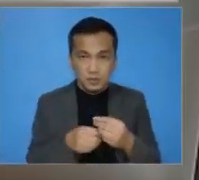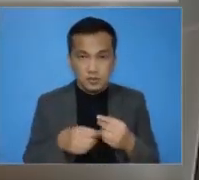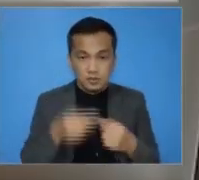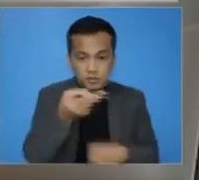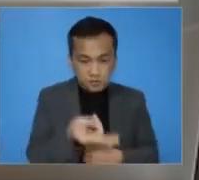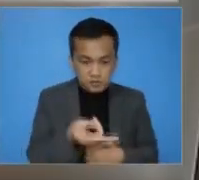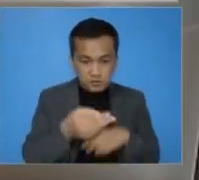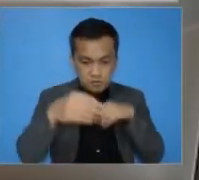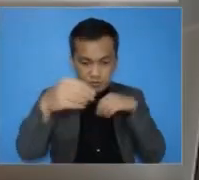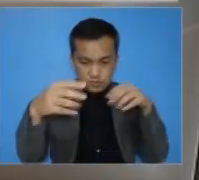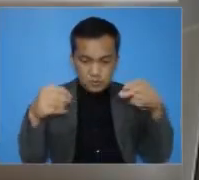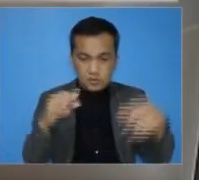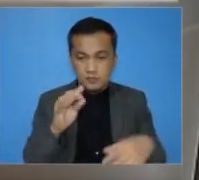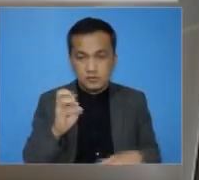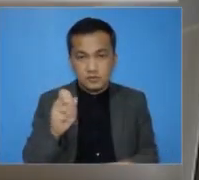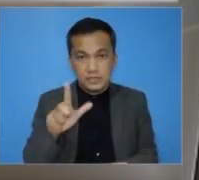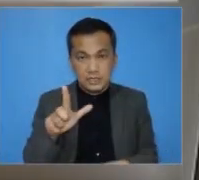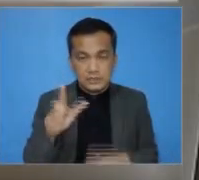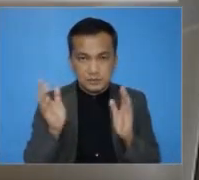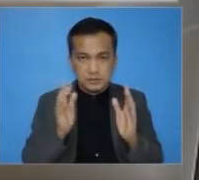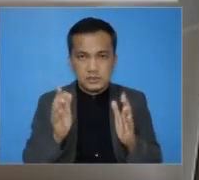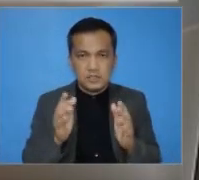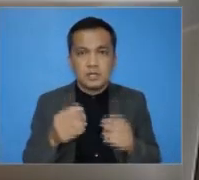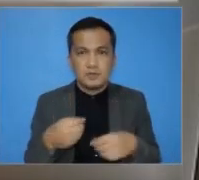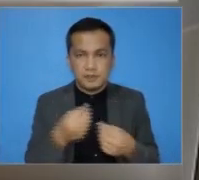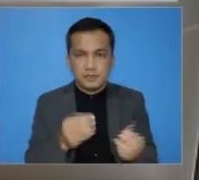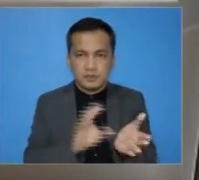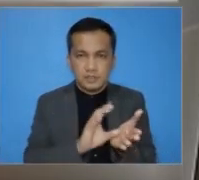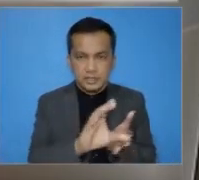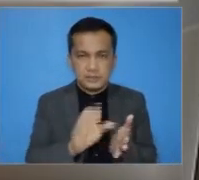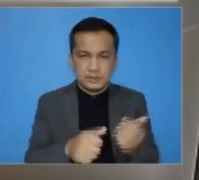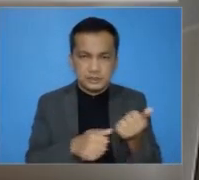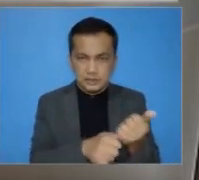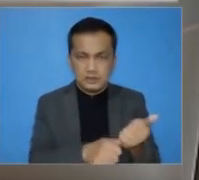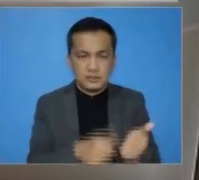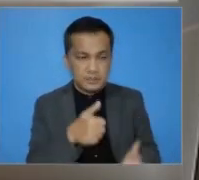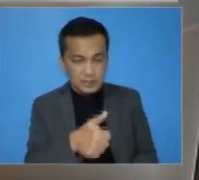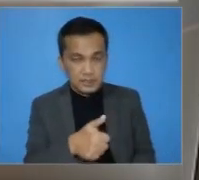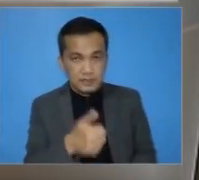pagpapalibing, magbibigilan po ako ng cash assistance po. Okay, sir? Para sa inyong family.